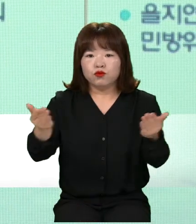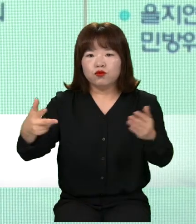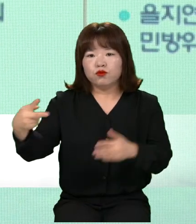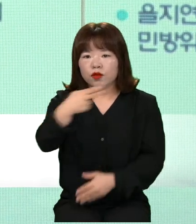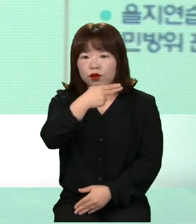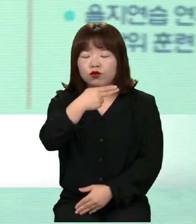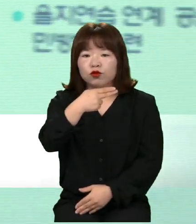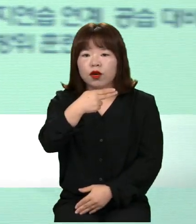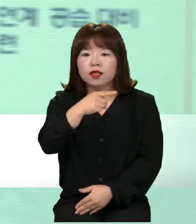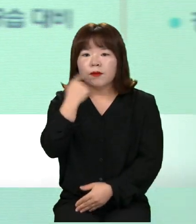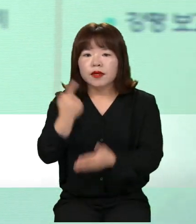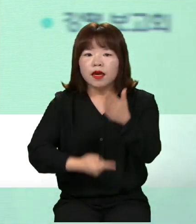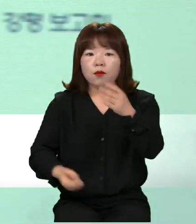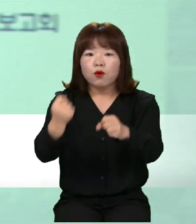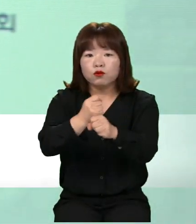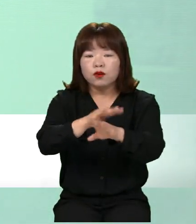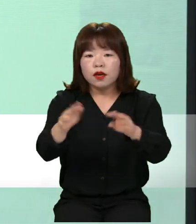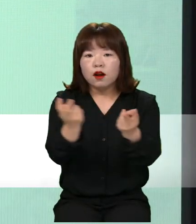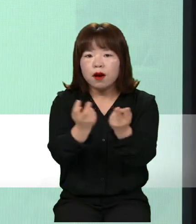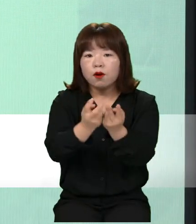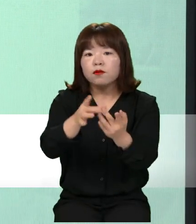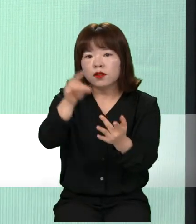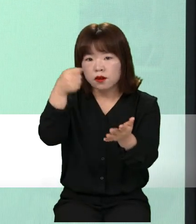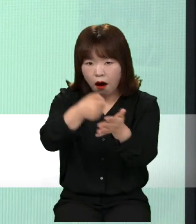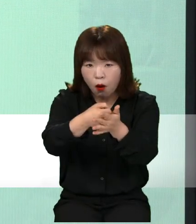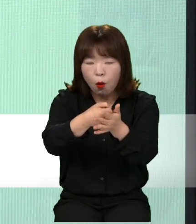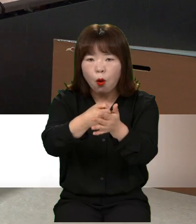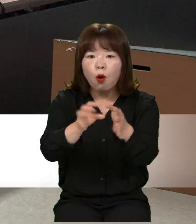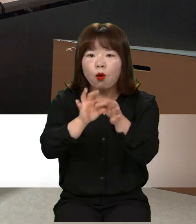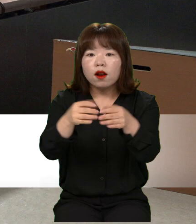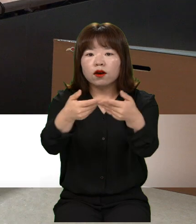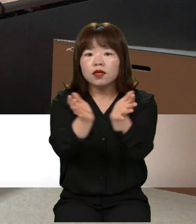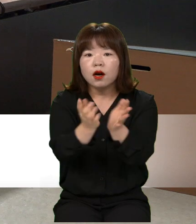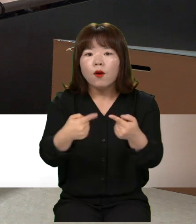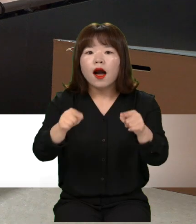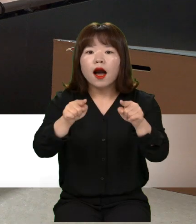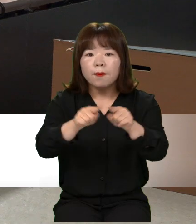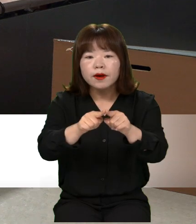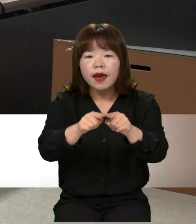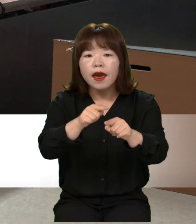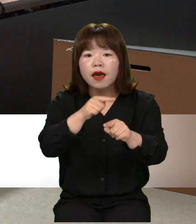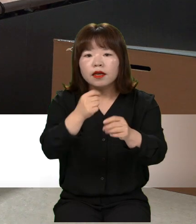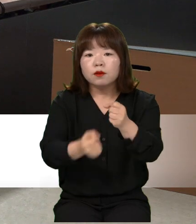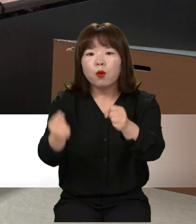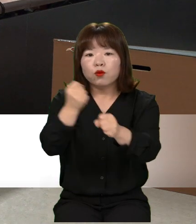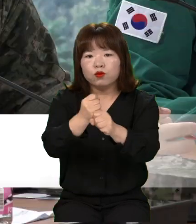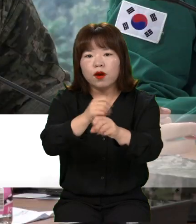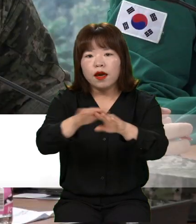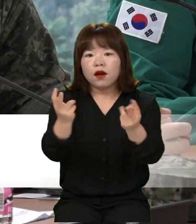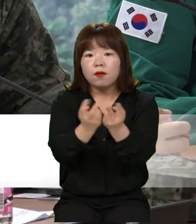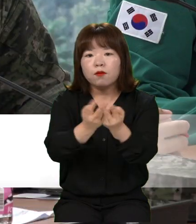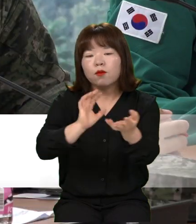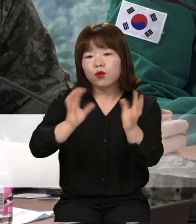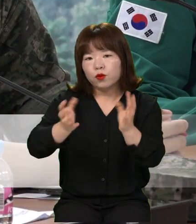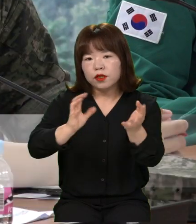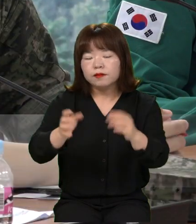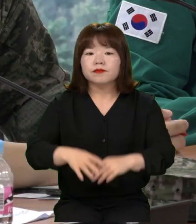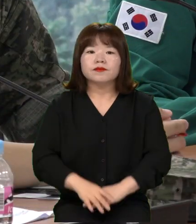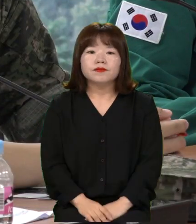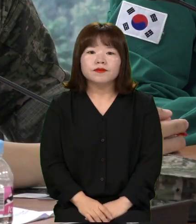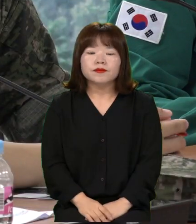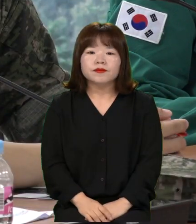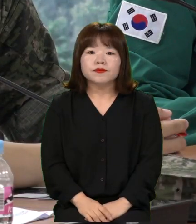정수장 단수에 따른 피해복구 대책으로 선정하고 유관기관과 함께 분야별 긴급 복구대책 등에